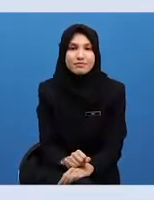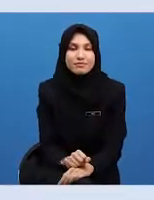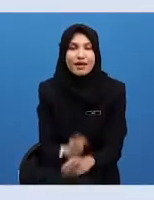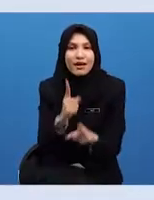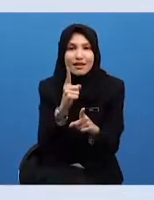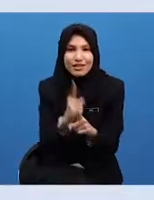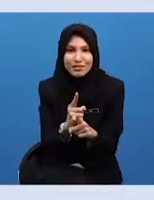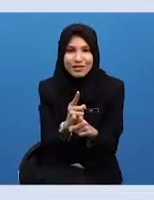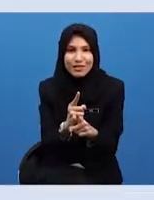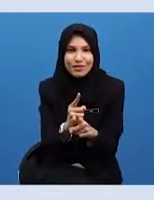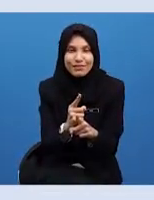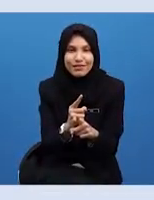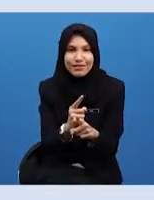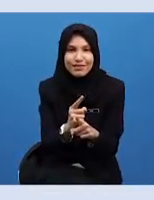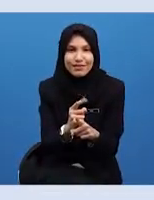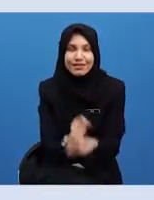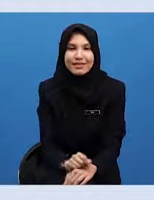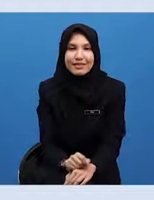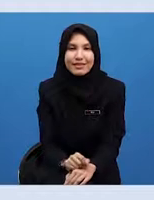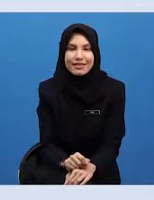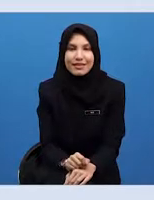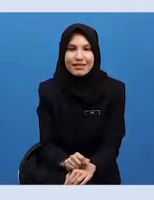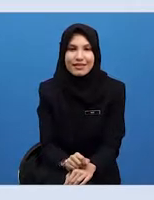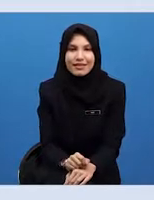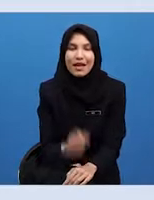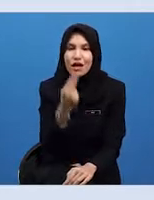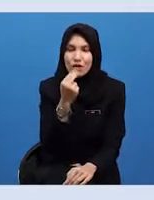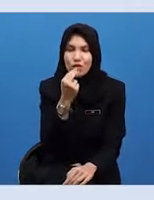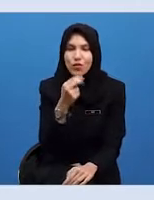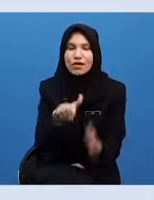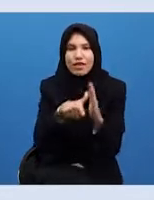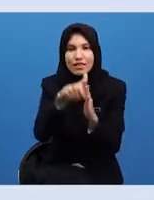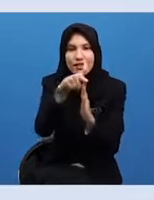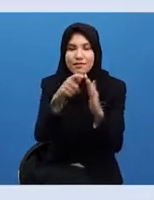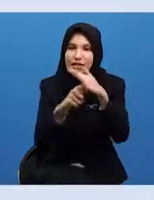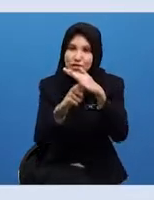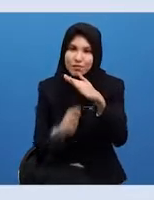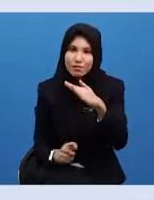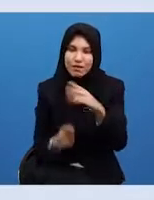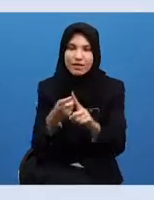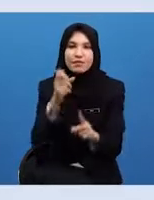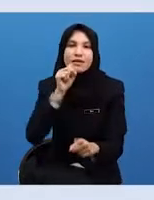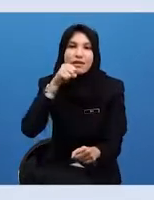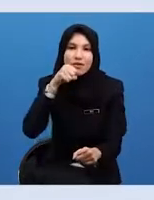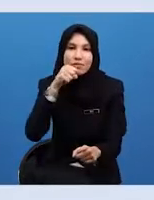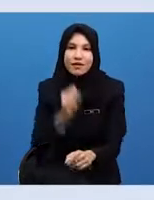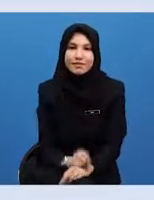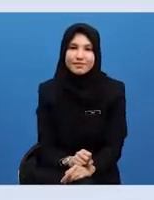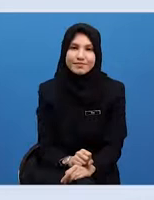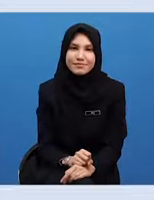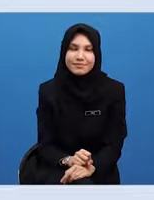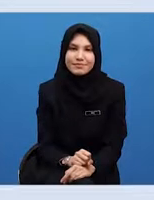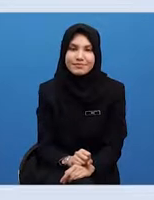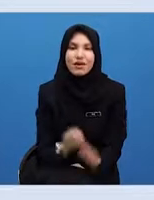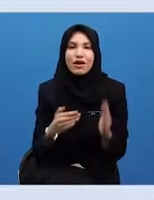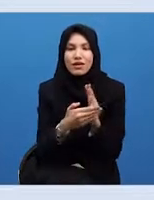Ya, betul. Kerana larutan gula ini lebih tumpat daripada lobak. Oleh itu,